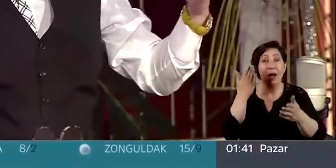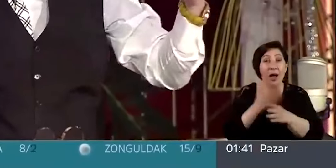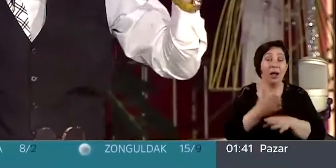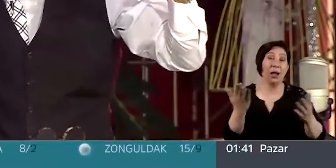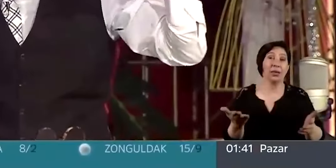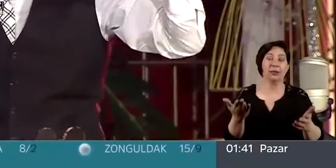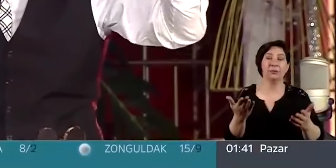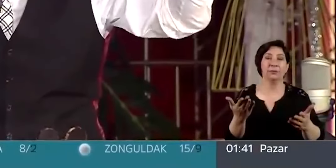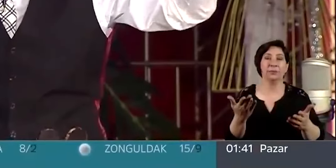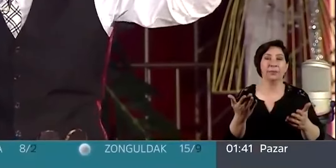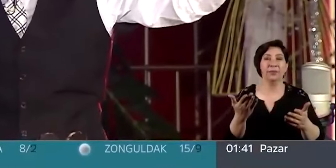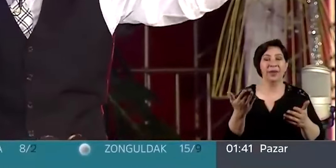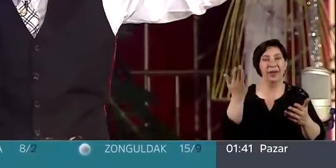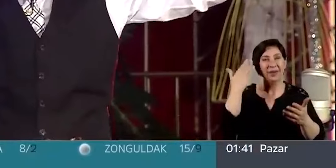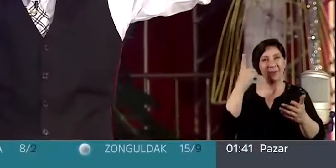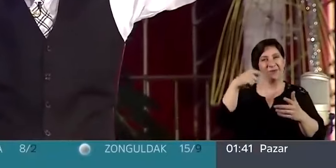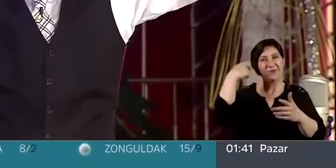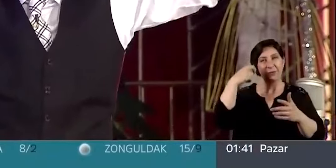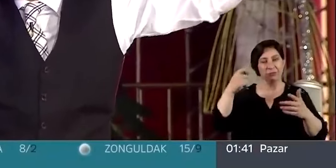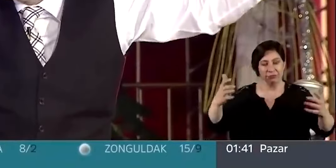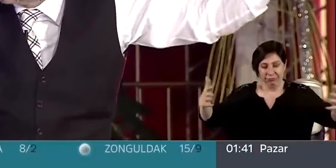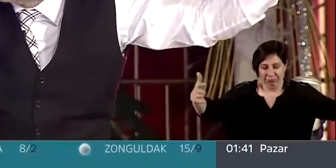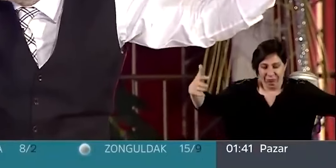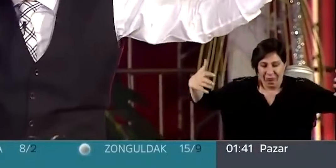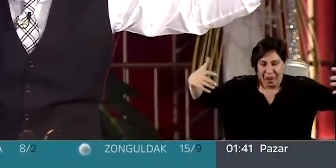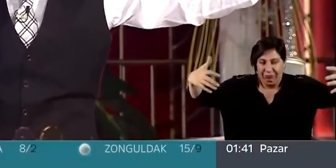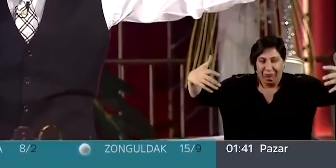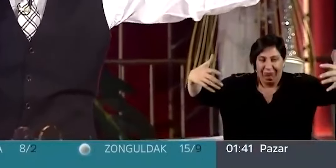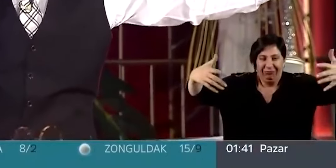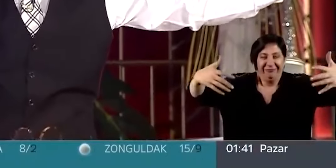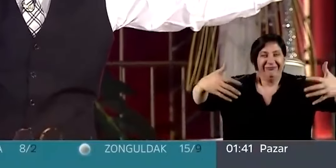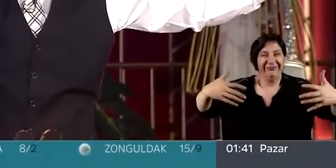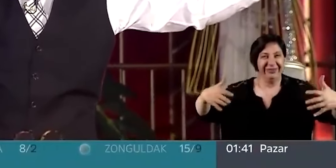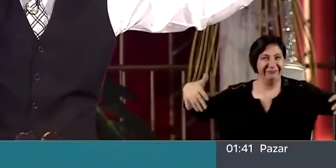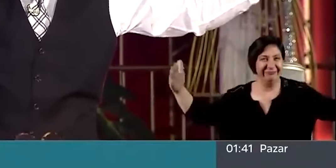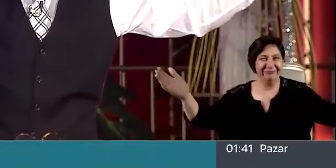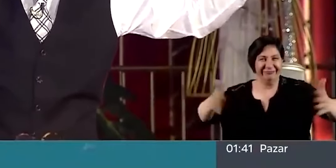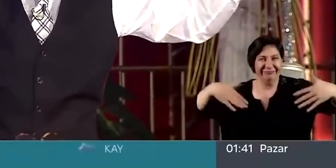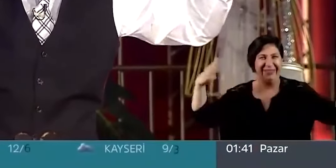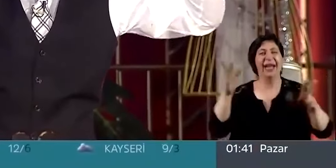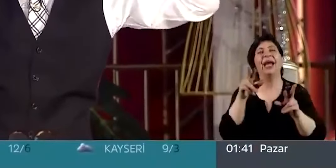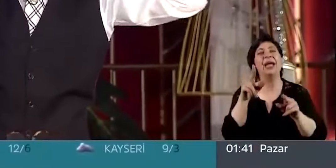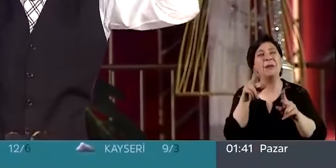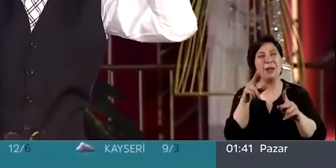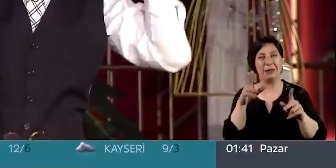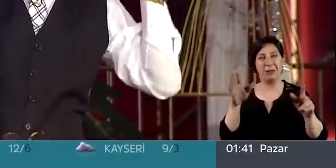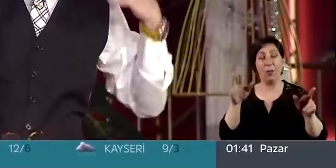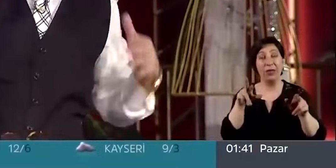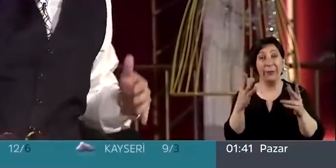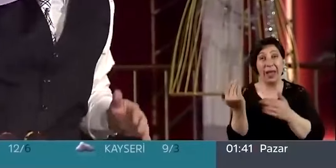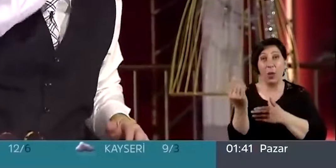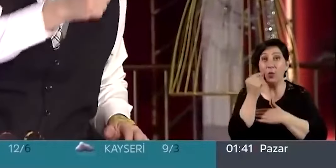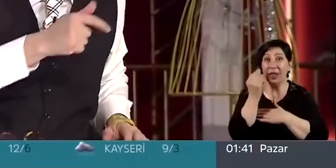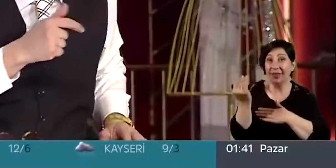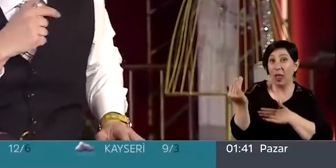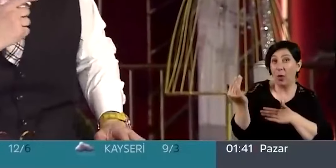hakikaten böyle şeyde hani fantastik filmlerde böyle kanatlı manatlı tipler geliyor ya böyle hani böyle dev bir şeyler falan. Hakikaten öyle geliyor